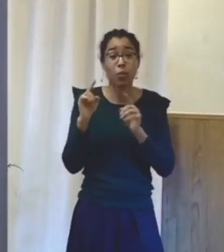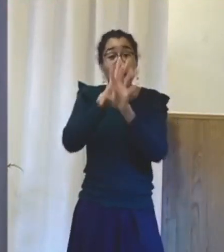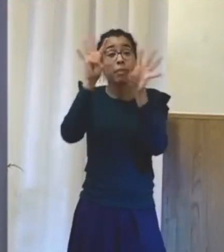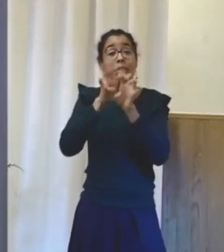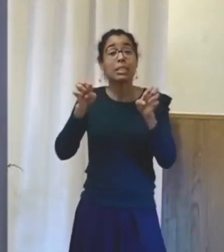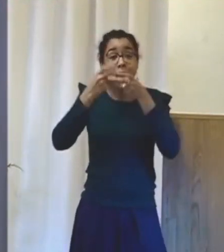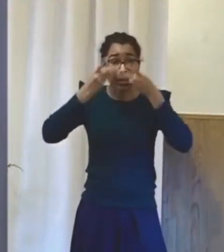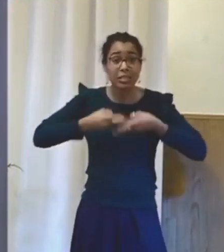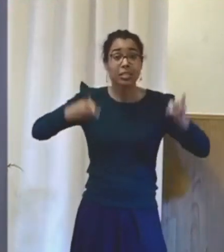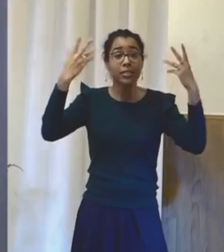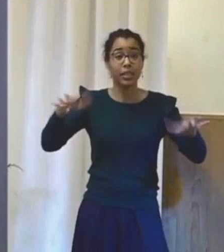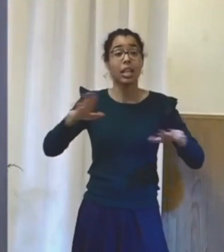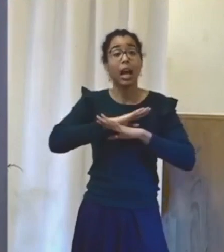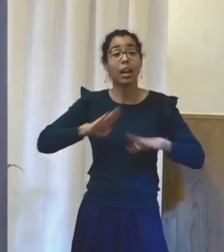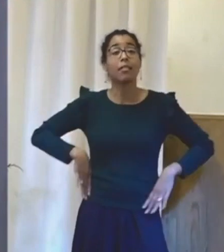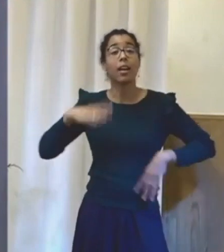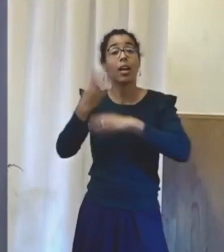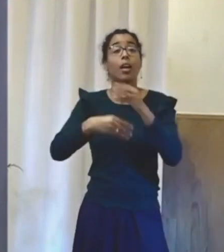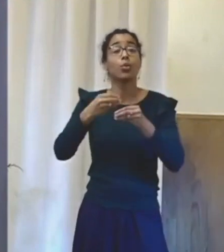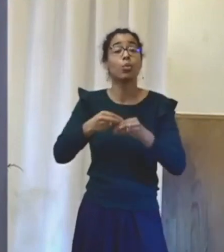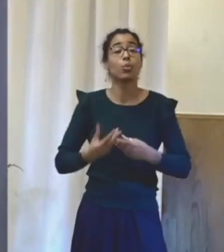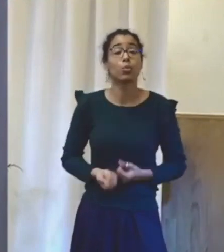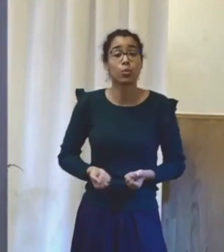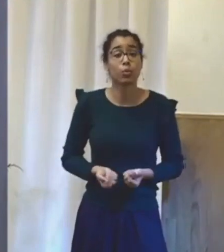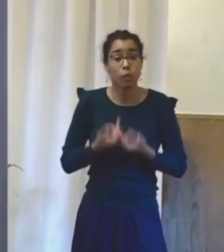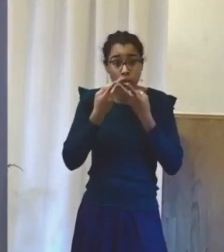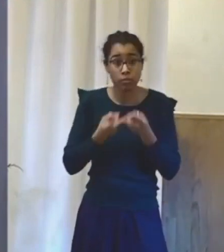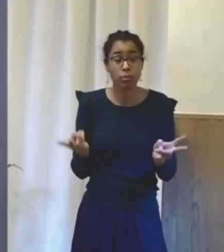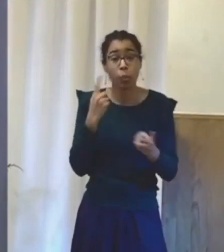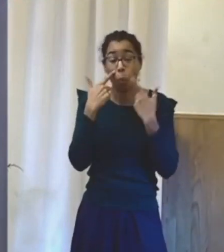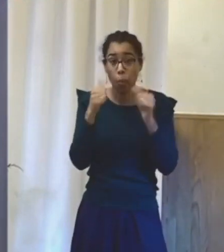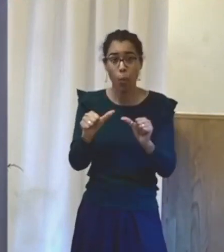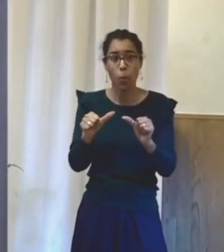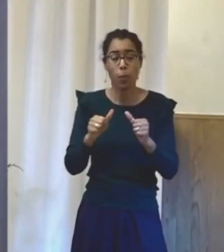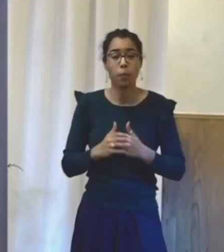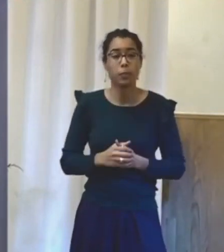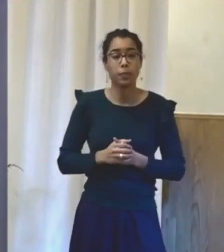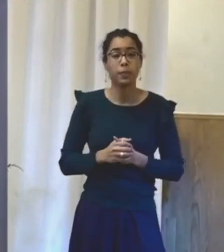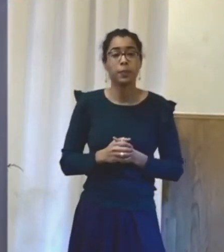révélé dans les derniers temps.